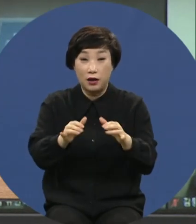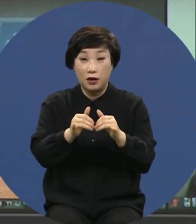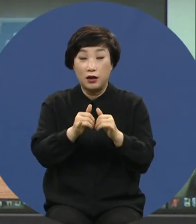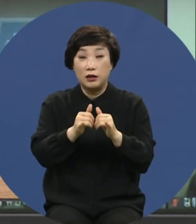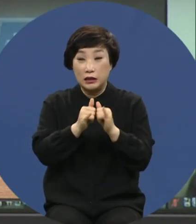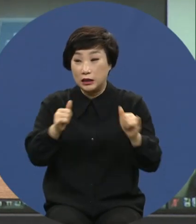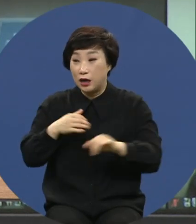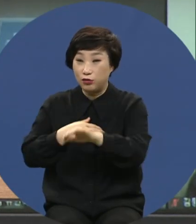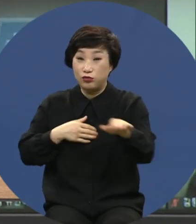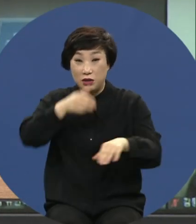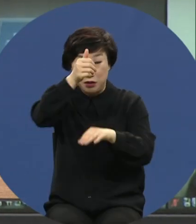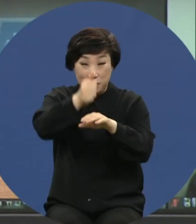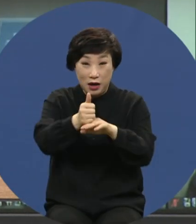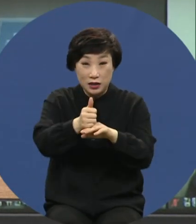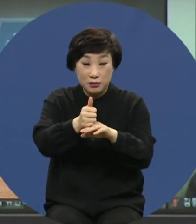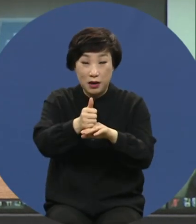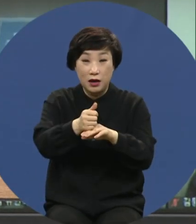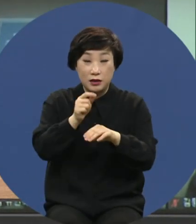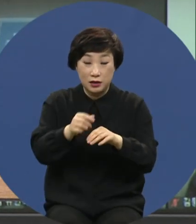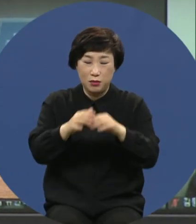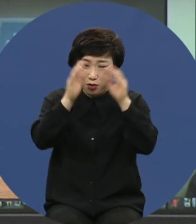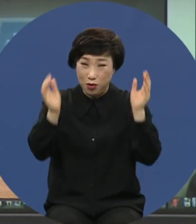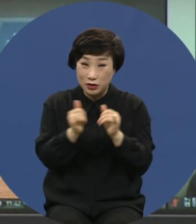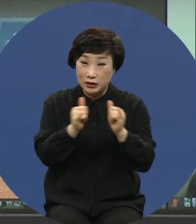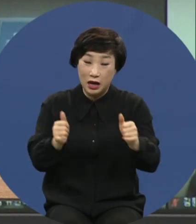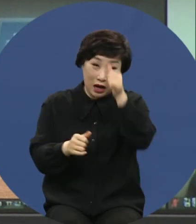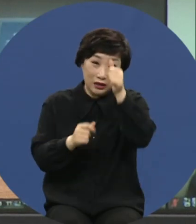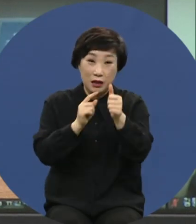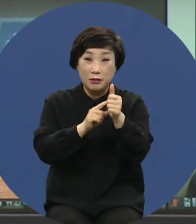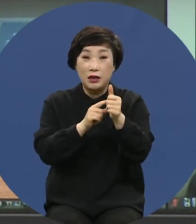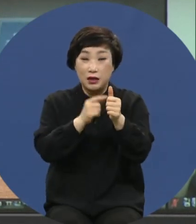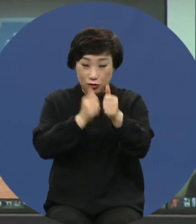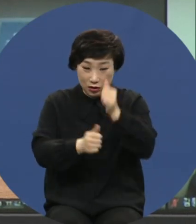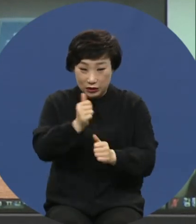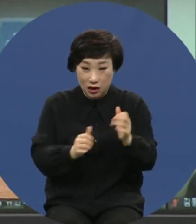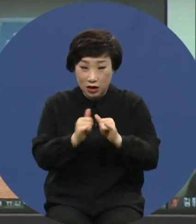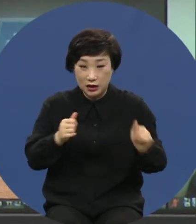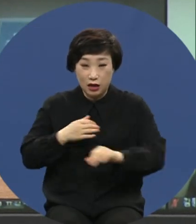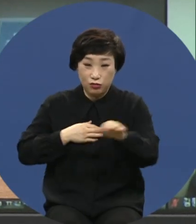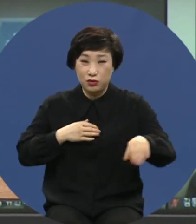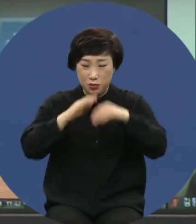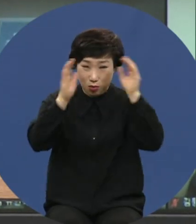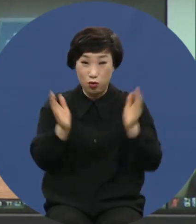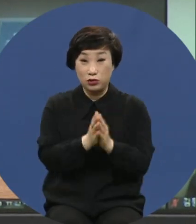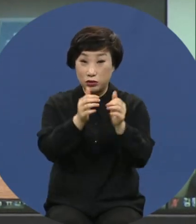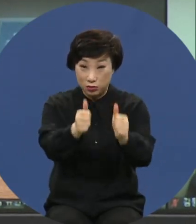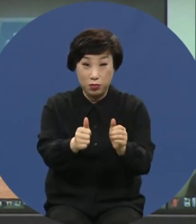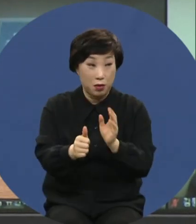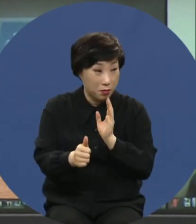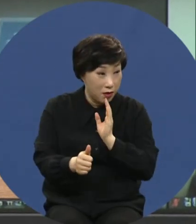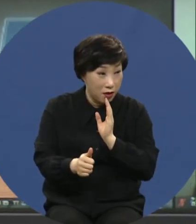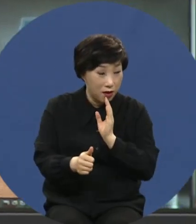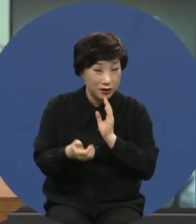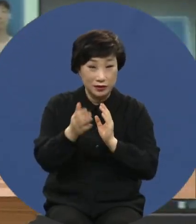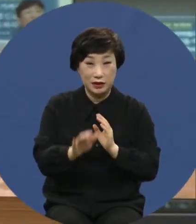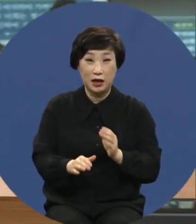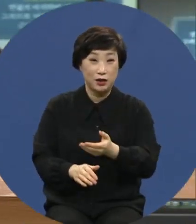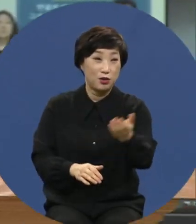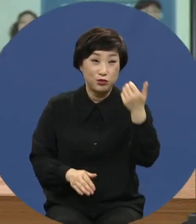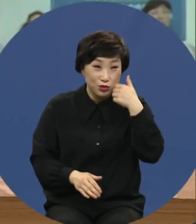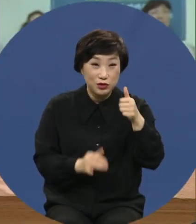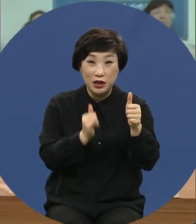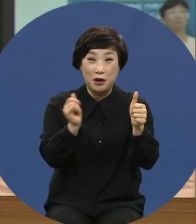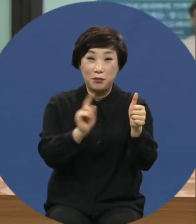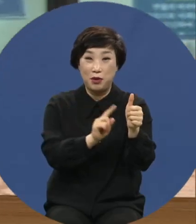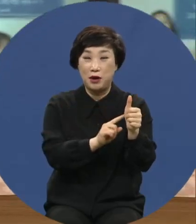인류에 대한 최후의 전 인류가 아담 이후의 모든 인간이 받는 심판인데, 하나님